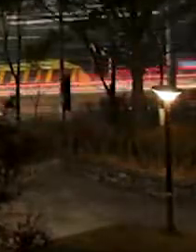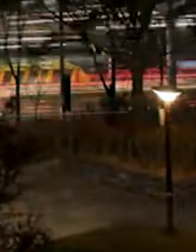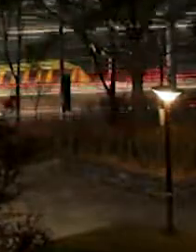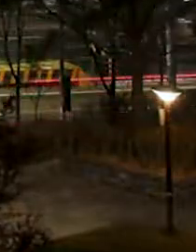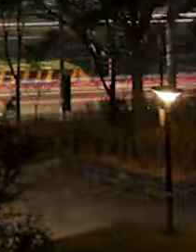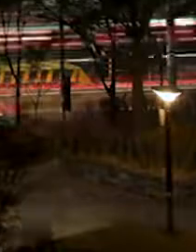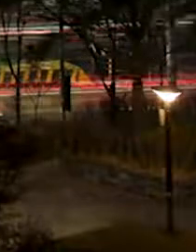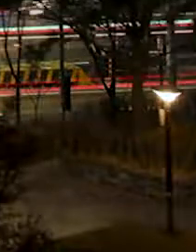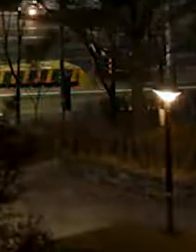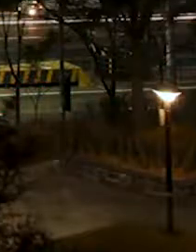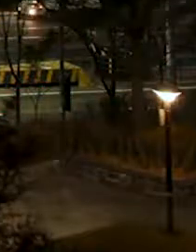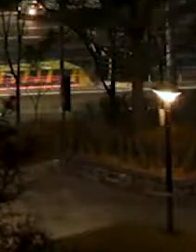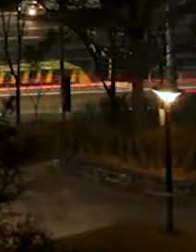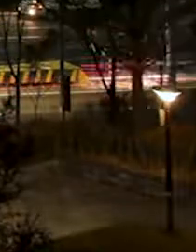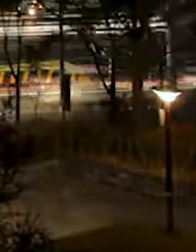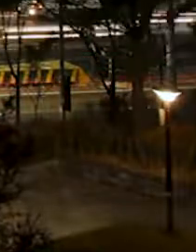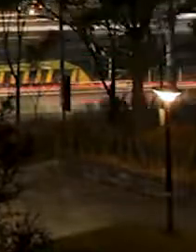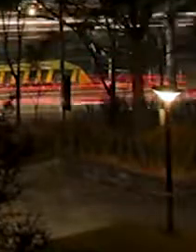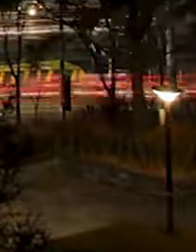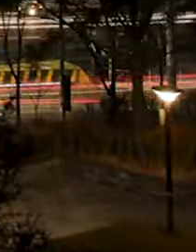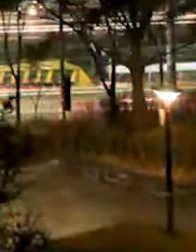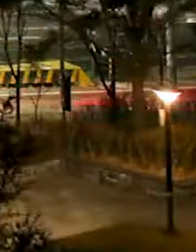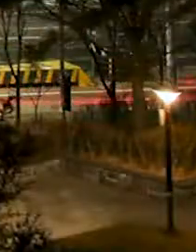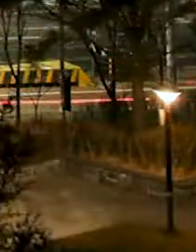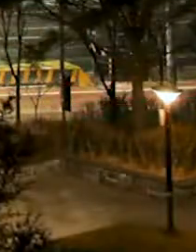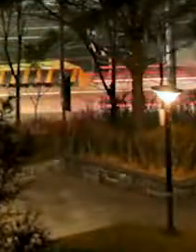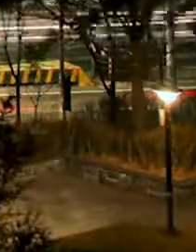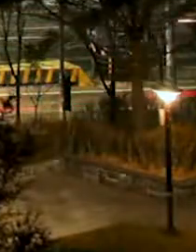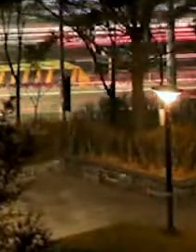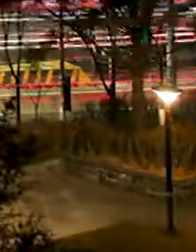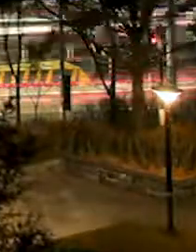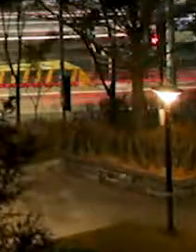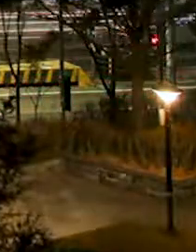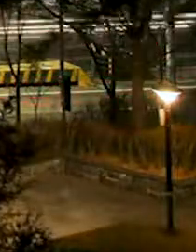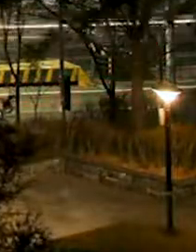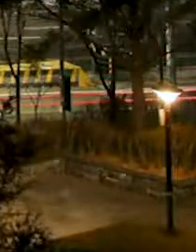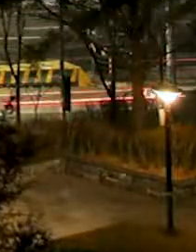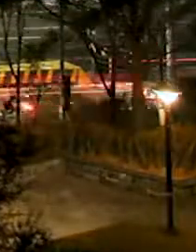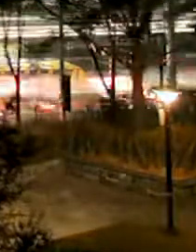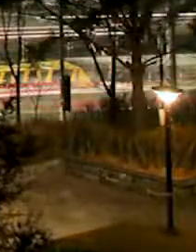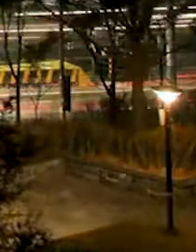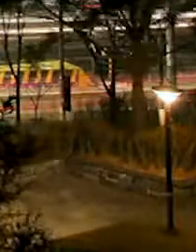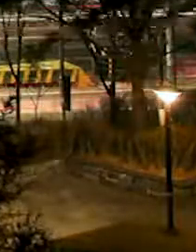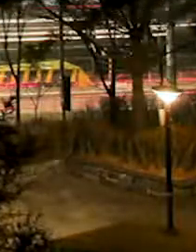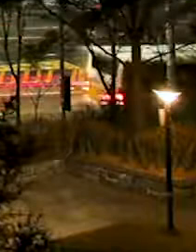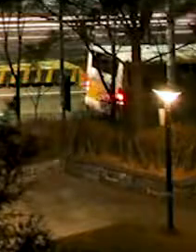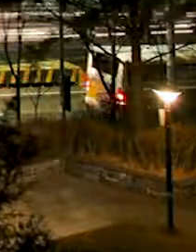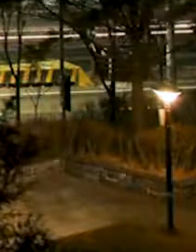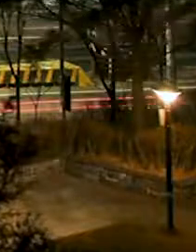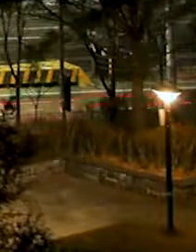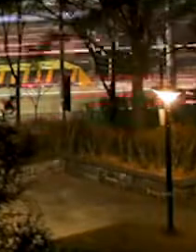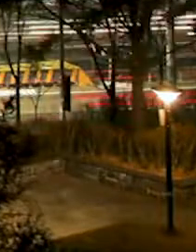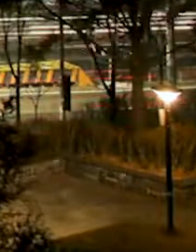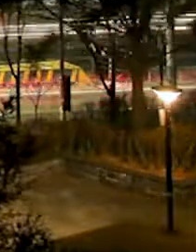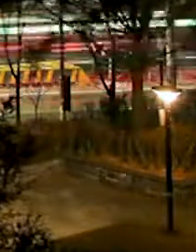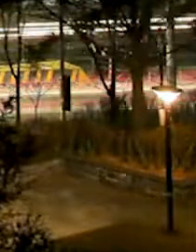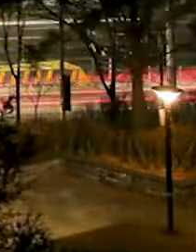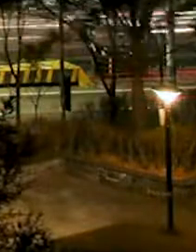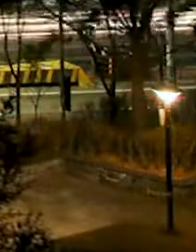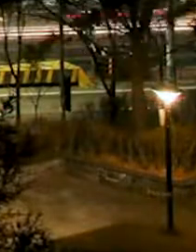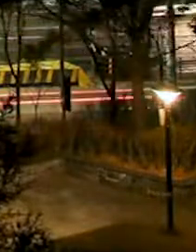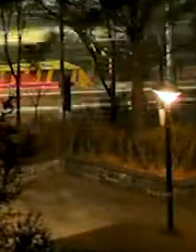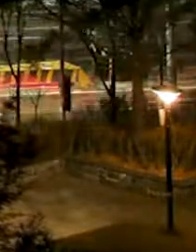강당에서 사랑의 교복 나눔 장터가 열립니다. 설 명절을 맞아 유덕열 동대문구청장이 전통시장을